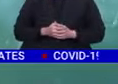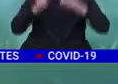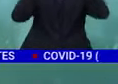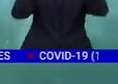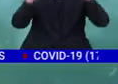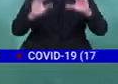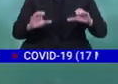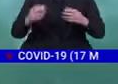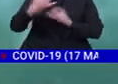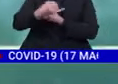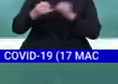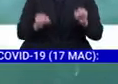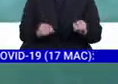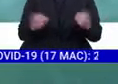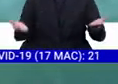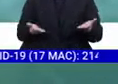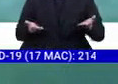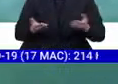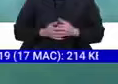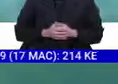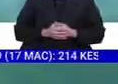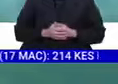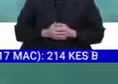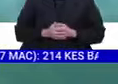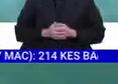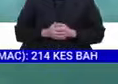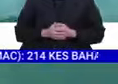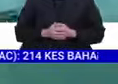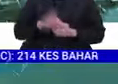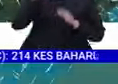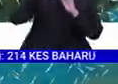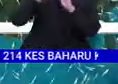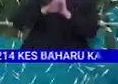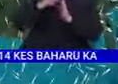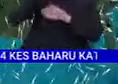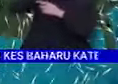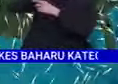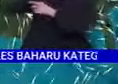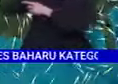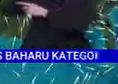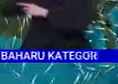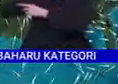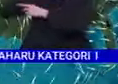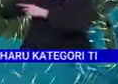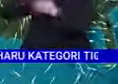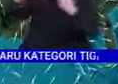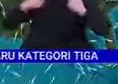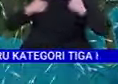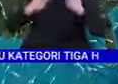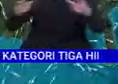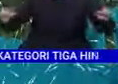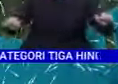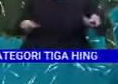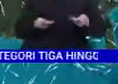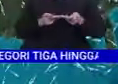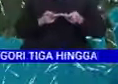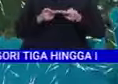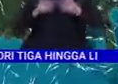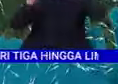Malaysia pada petang ini untuk perkembangan cuaca yang terkini operan IMEI serta Angeles mousse menunjukkan terdapat kawasan